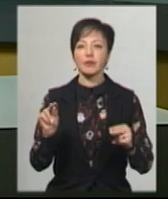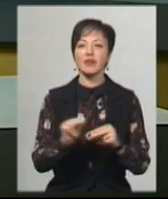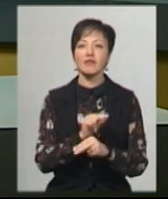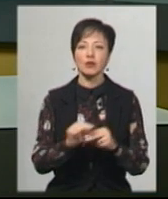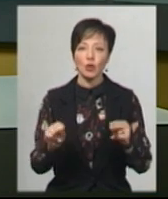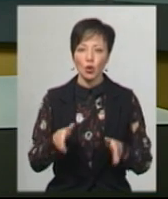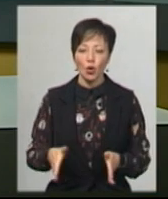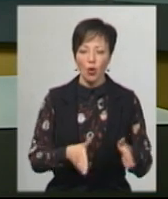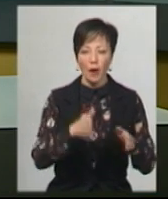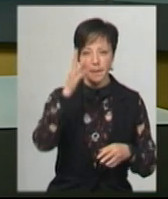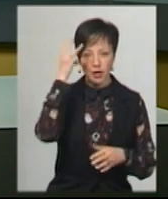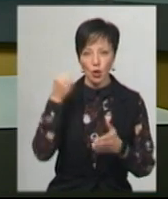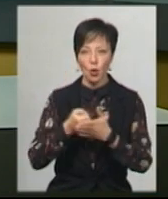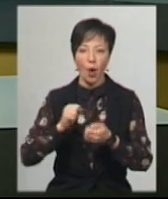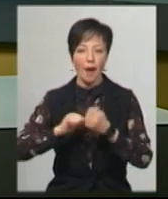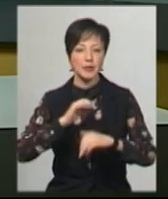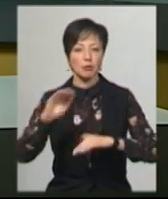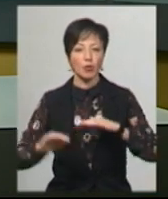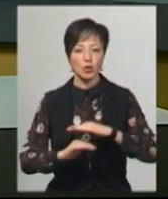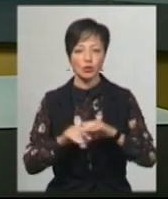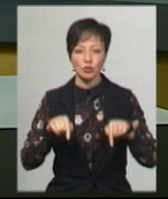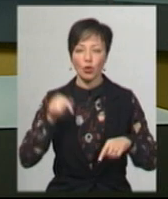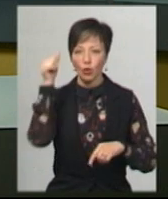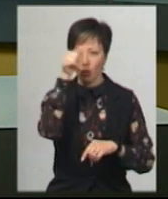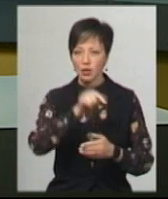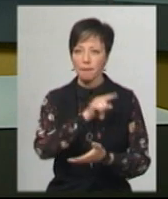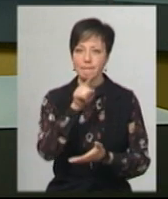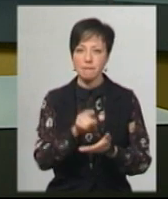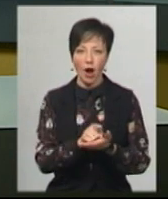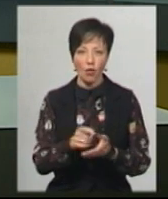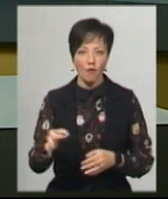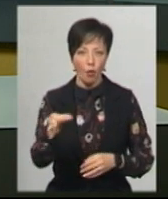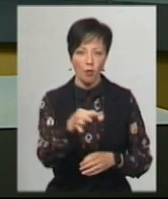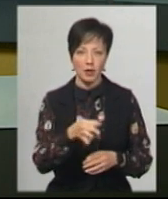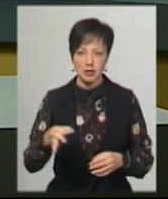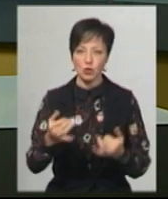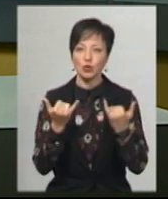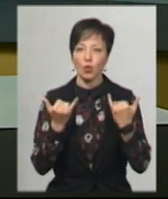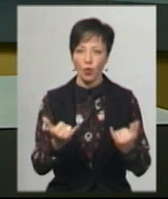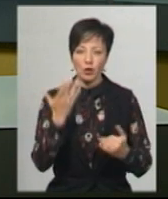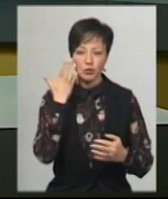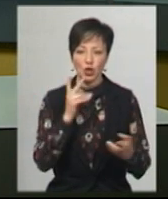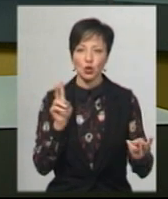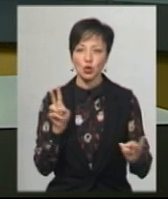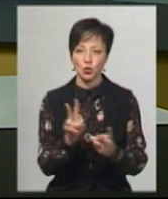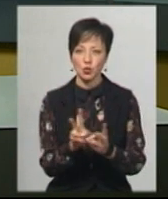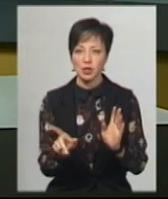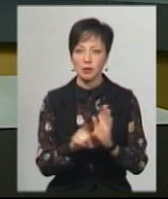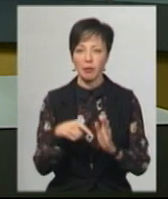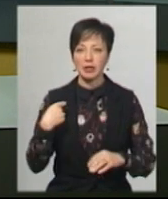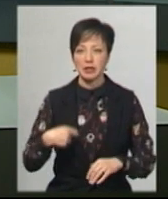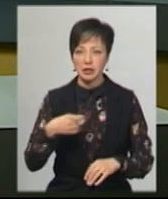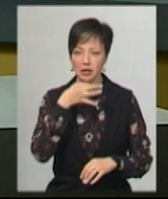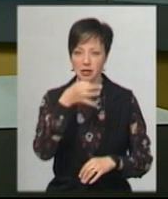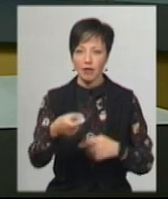Відремонтувати дорогу від Хмельницького до Кам'янця-Подільського цьогоріч мають на Хмельниччині. Про це сьогодні під час зустрічі з президентом України